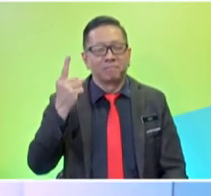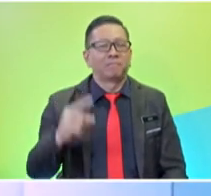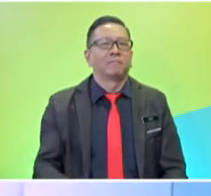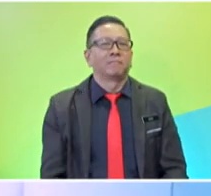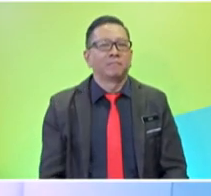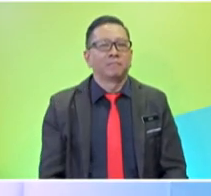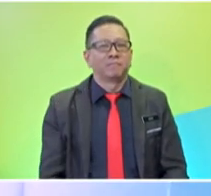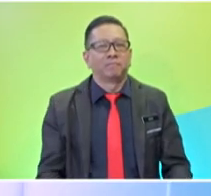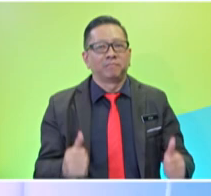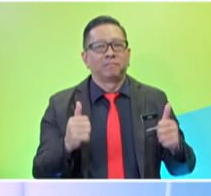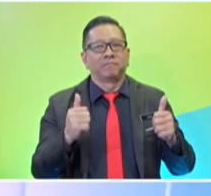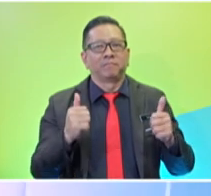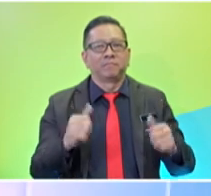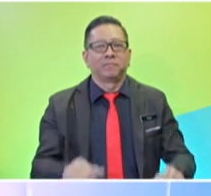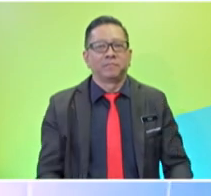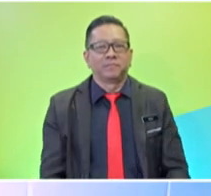paham-paham